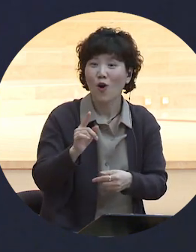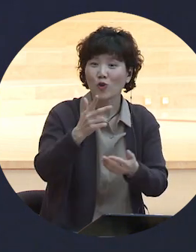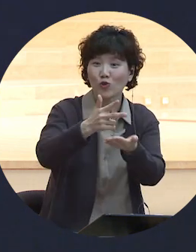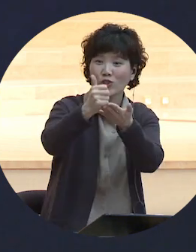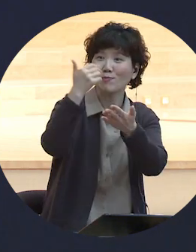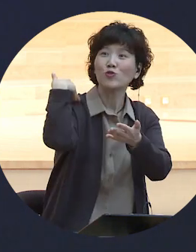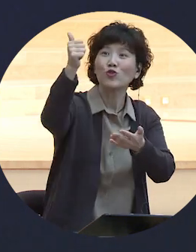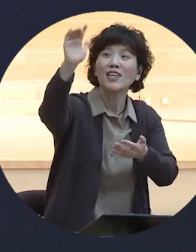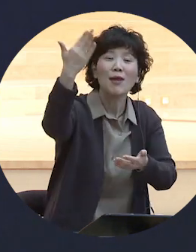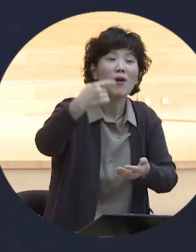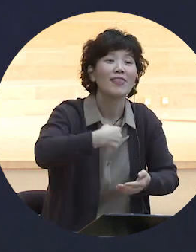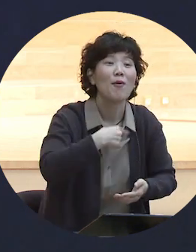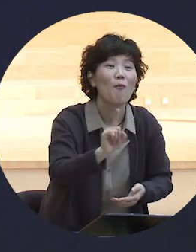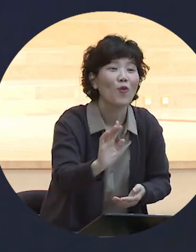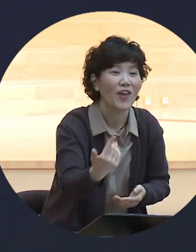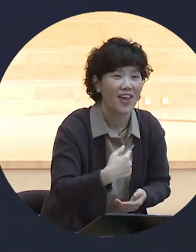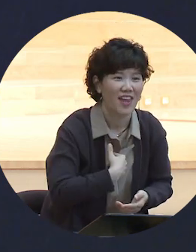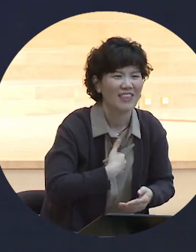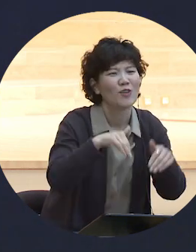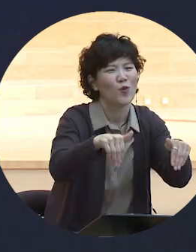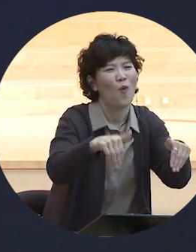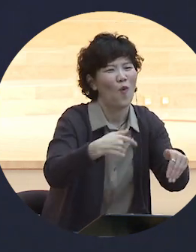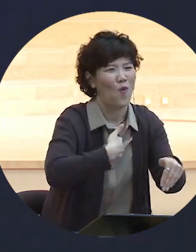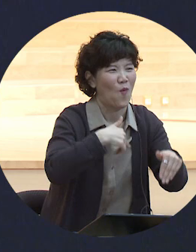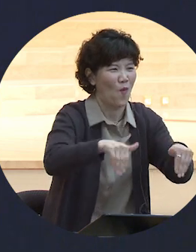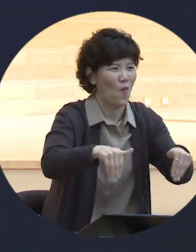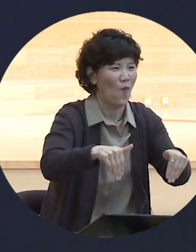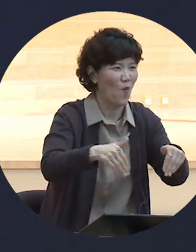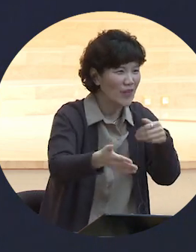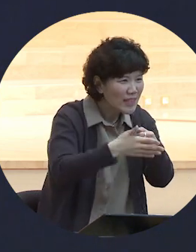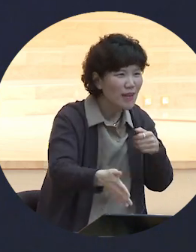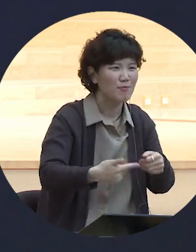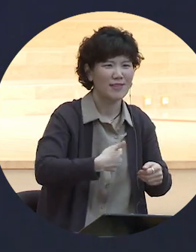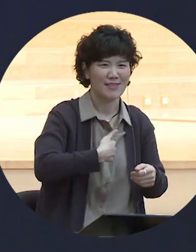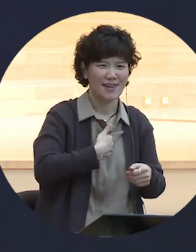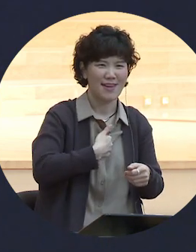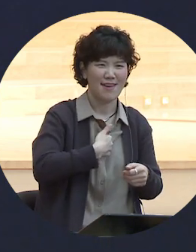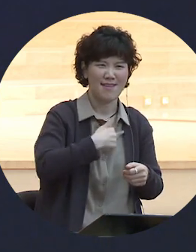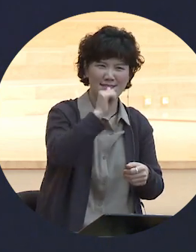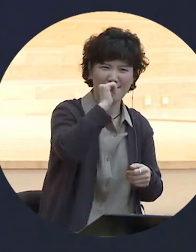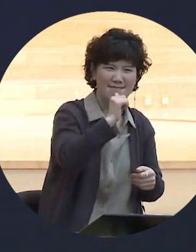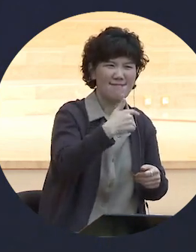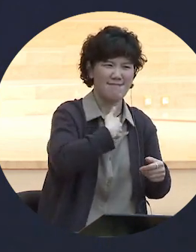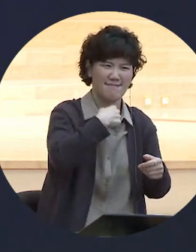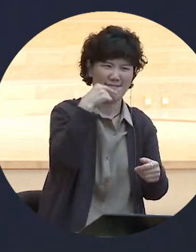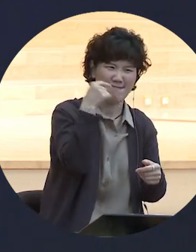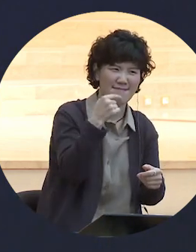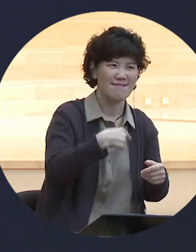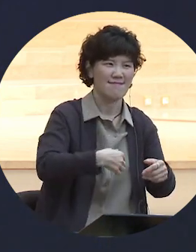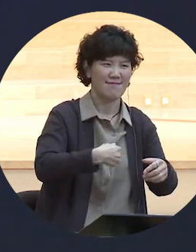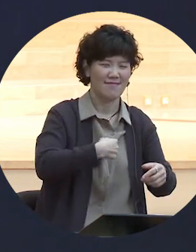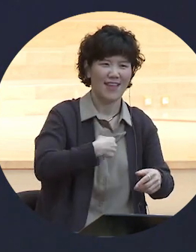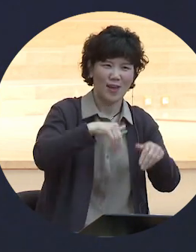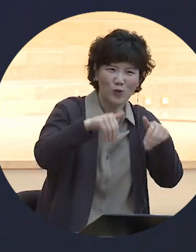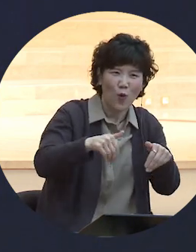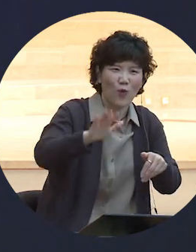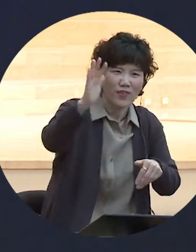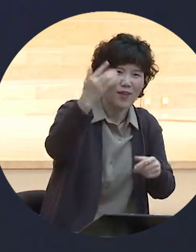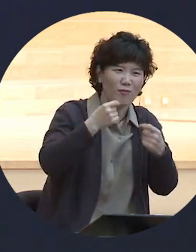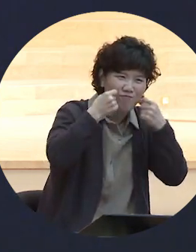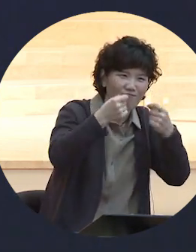나는 뭐가 된단 말이에요? 종. 그러므로 철저하게 종이 되려고 애를 쓰고